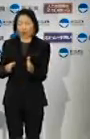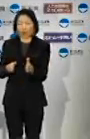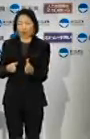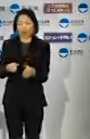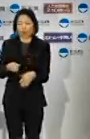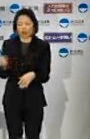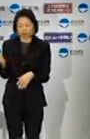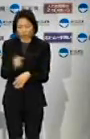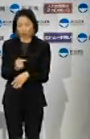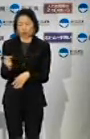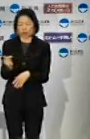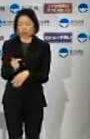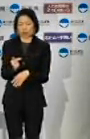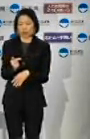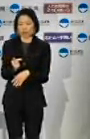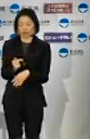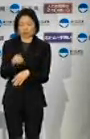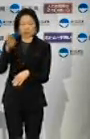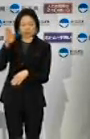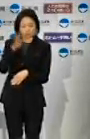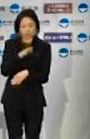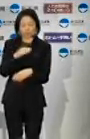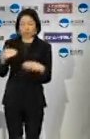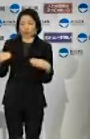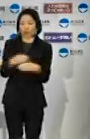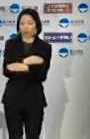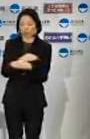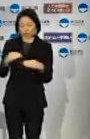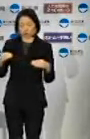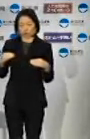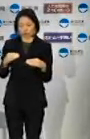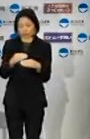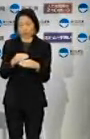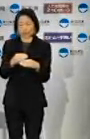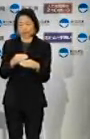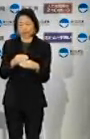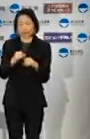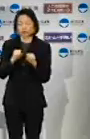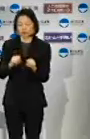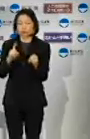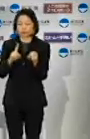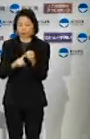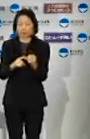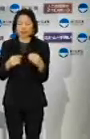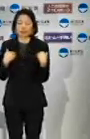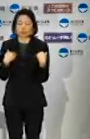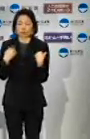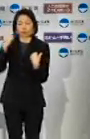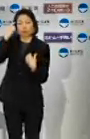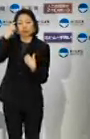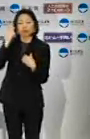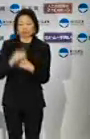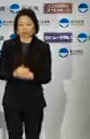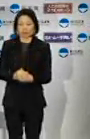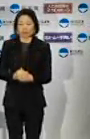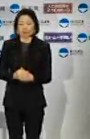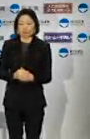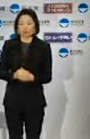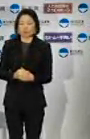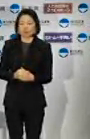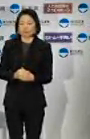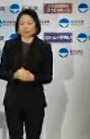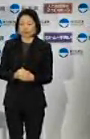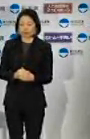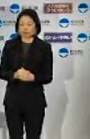に円滑な交通に資する状態にしないといけないと思います。で、さらに